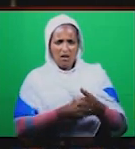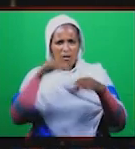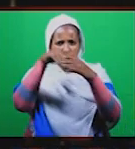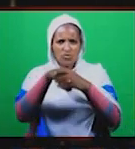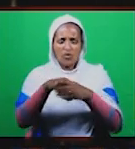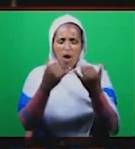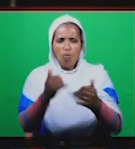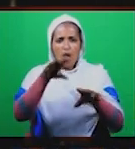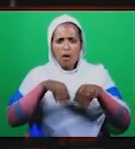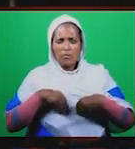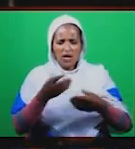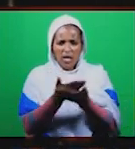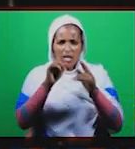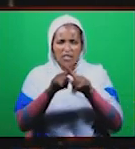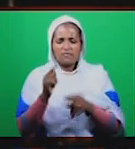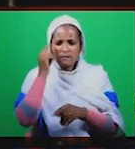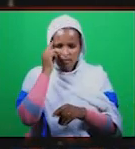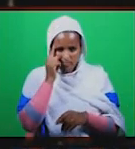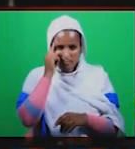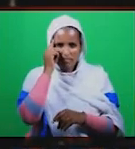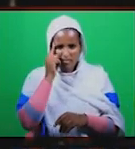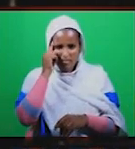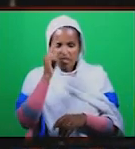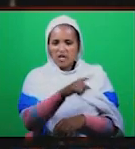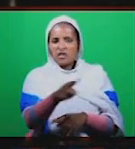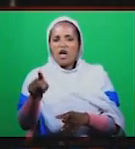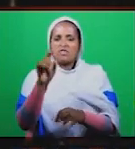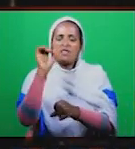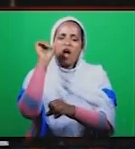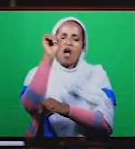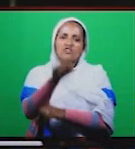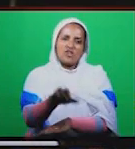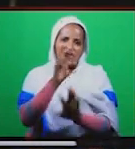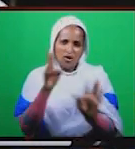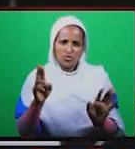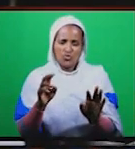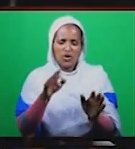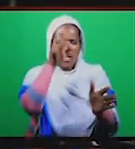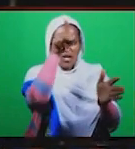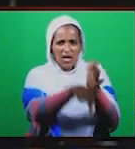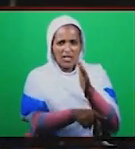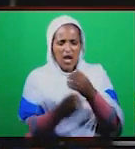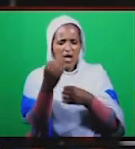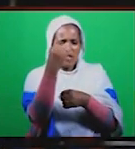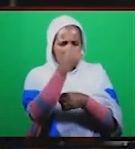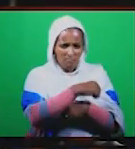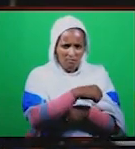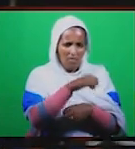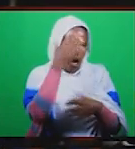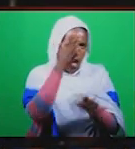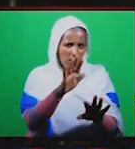መኑት። እንዳልኳችሁ የተሰበረው ልባችሁ ይህንን ነገር አሁን ላይ ይቀበለው ይችላል። ነገር ግን